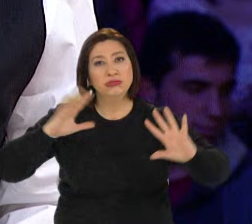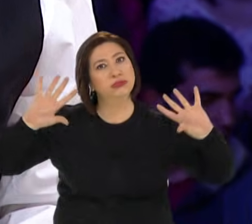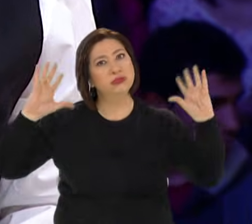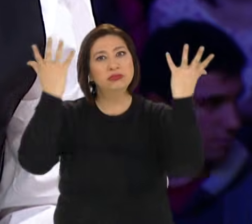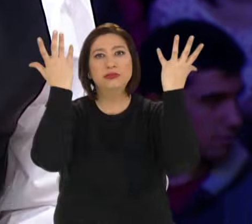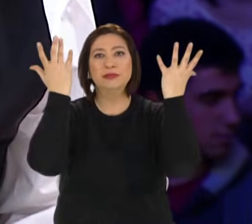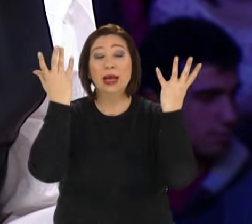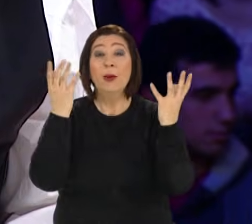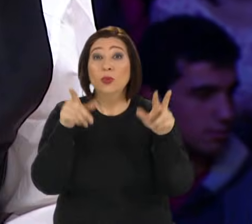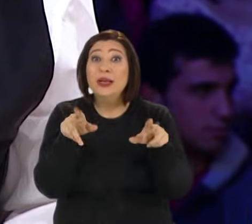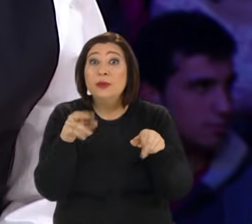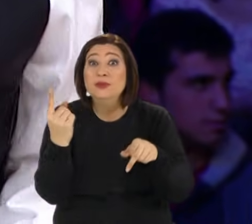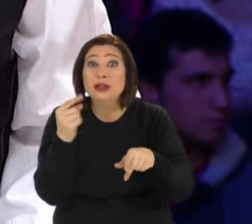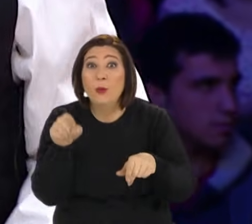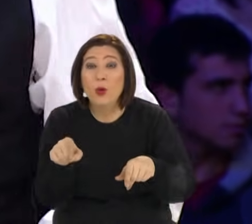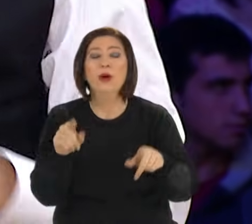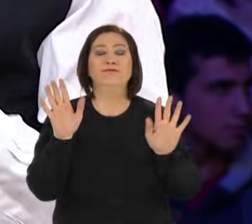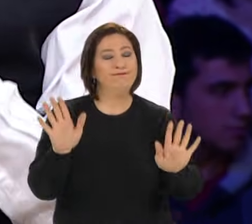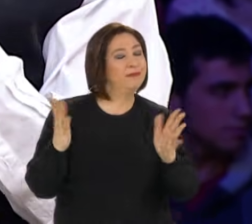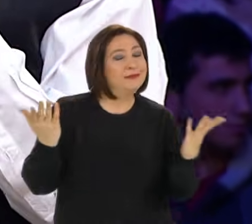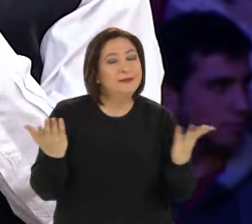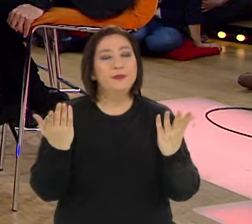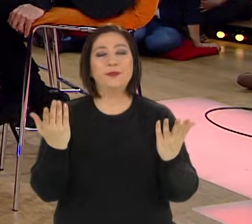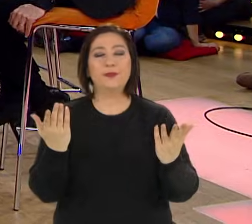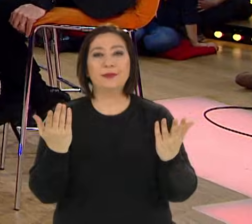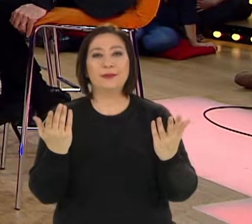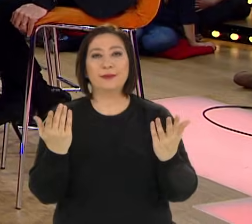döner. İşte bunun gibi bir şey bu. Yani